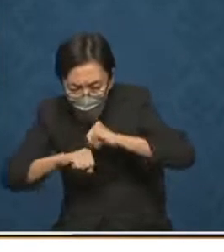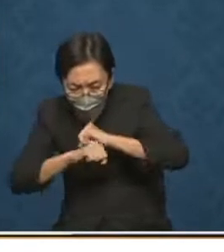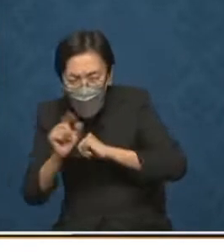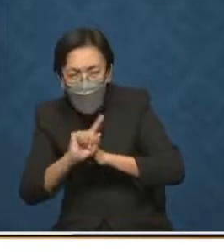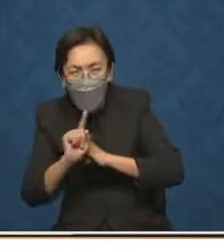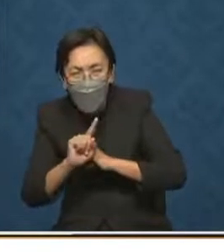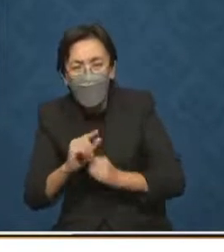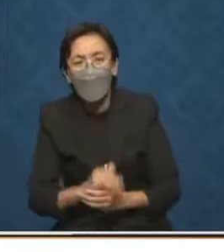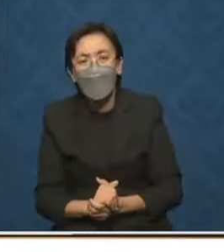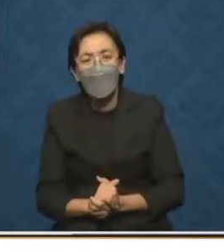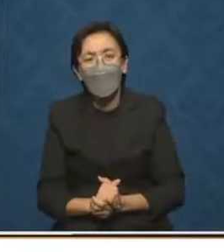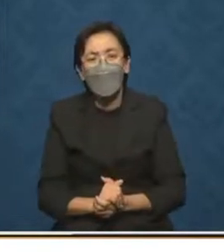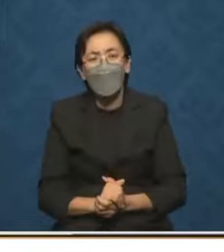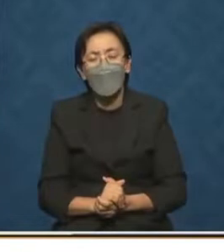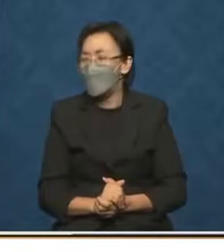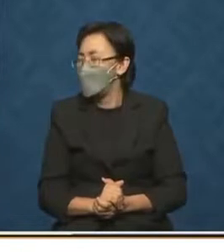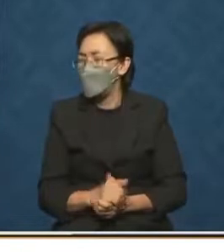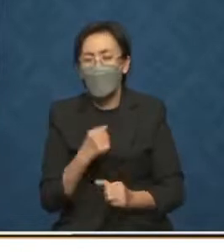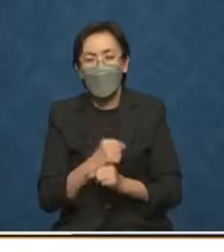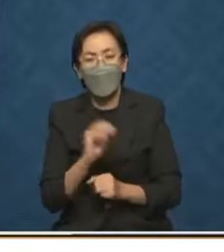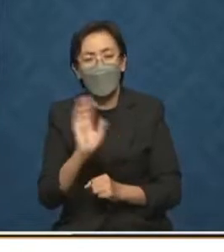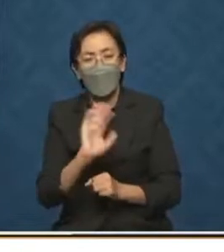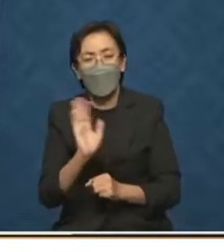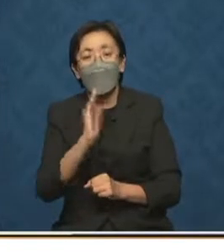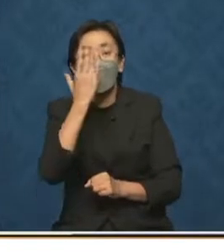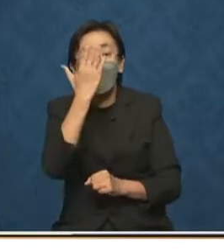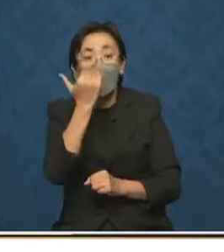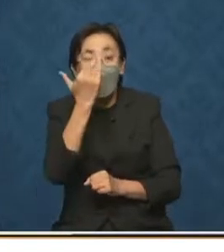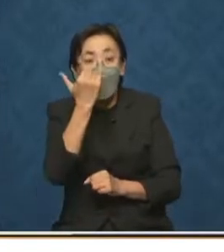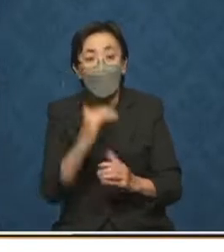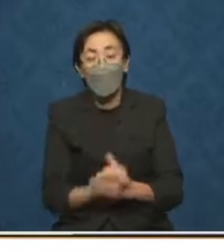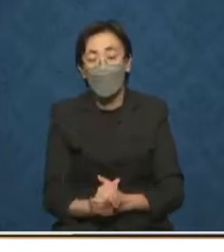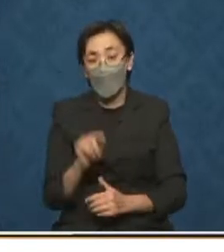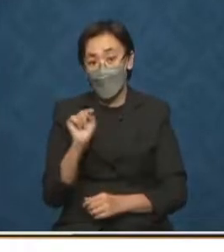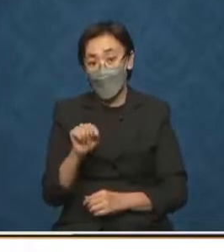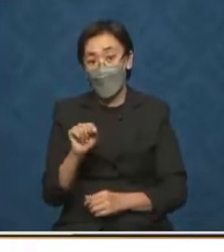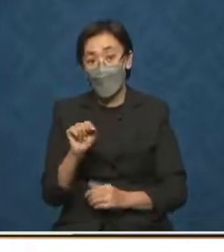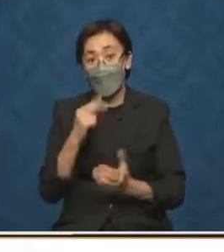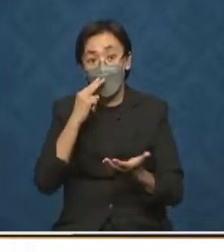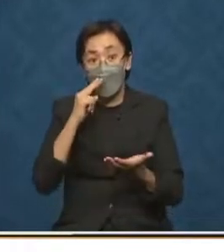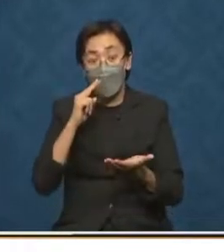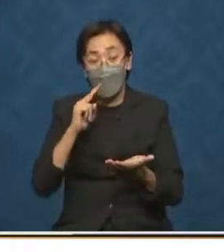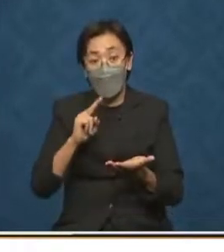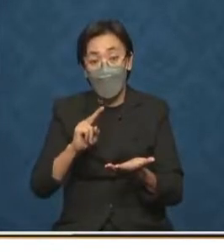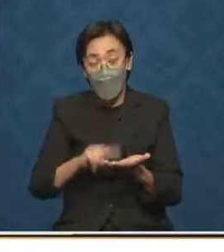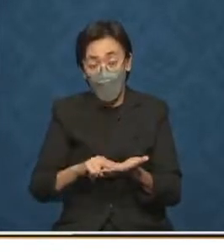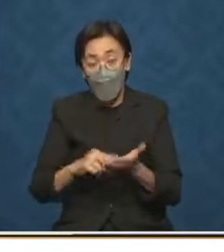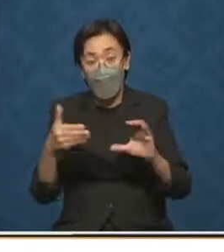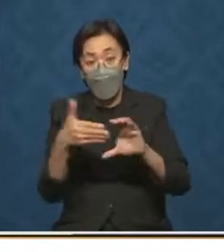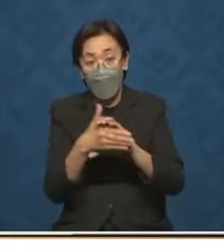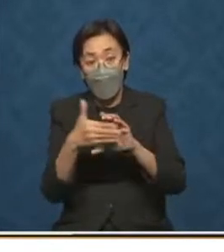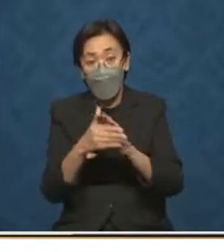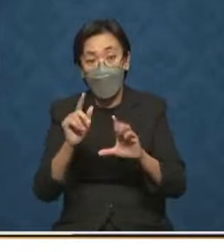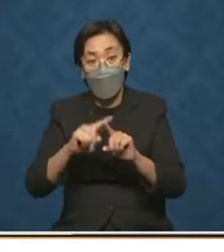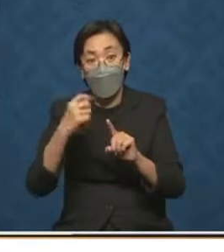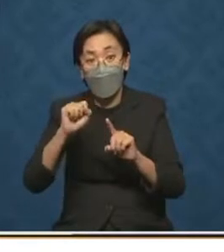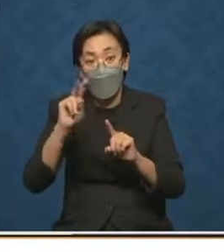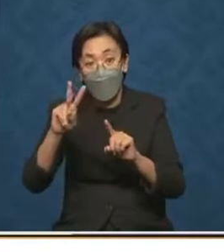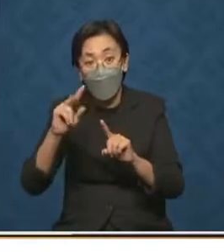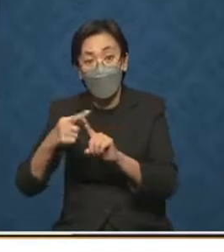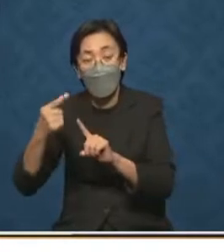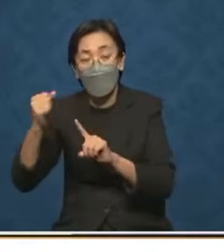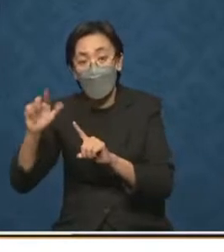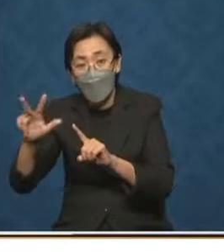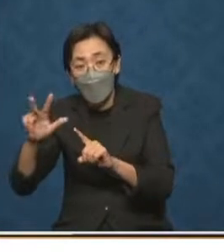วามันจะใช้ Shop Drawing ไม่ได้นะครัเพระว่ามันมีหนงสือไลเผ่นที่ 12 กั 13 นะครั ทําประทาน